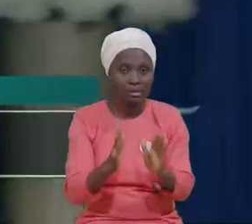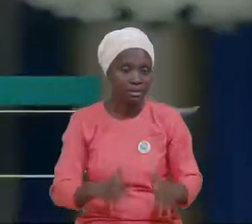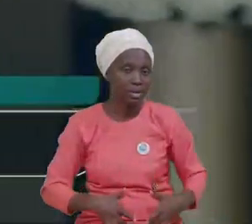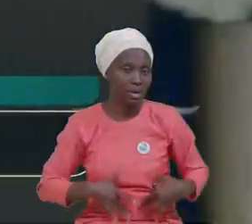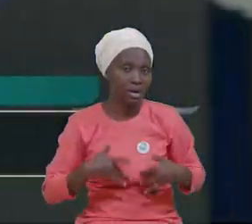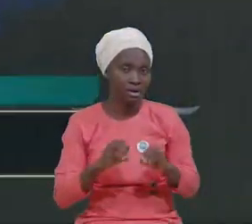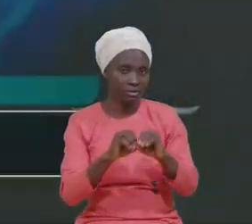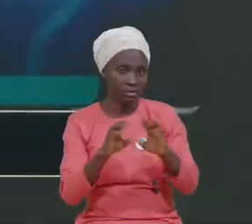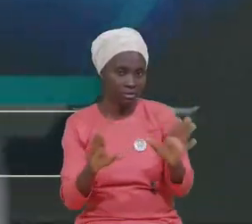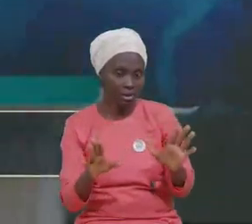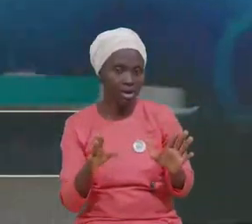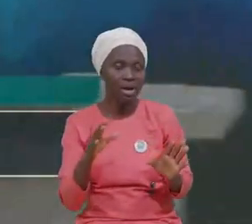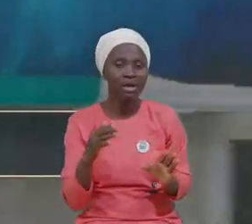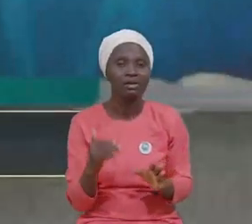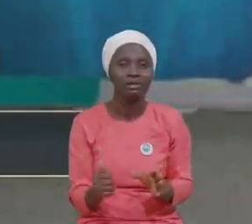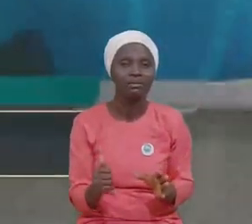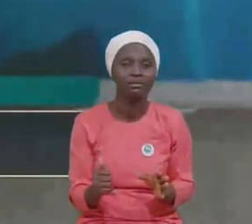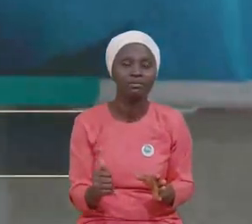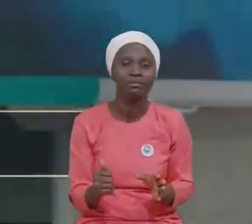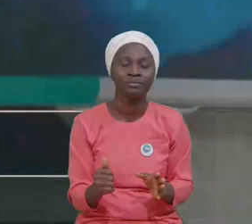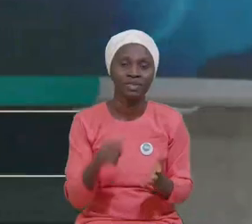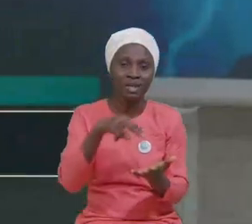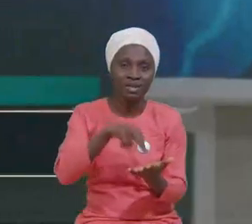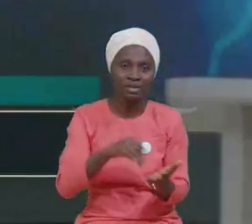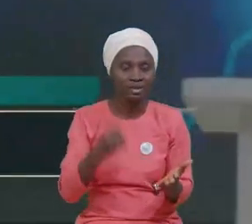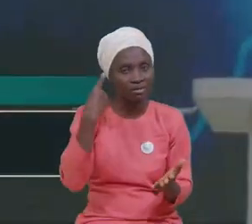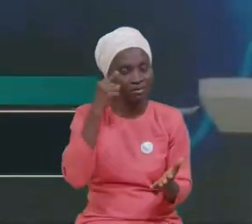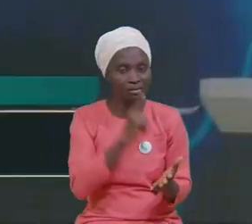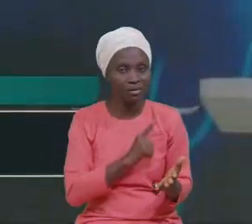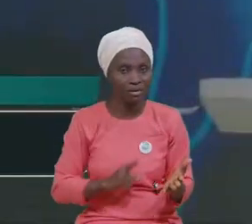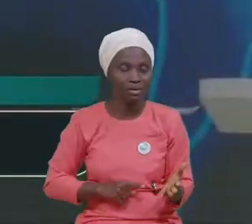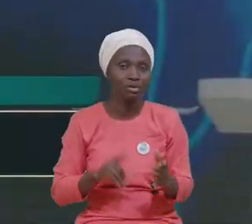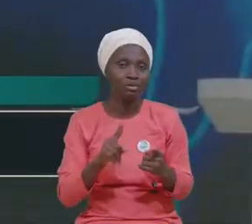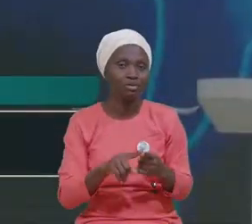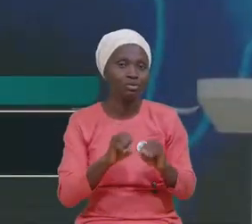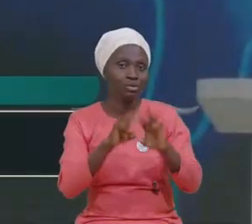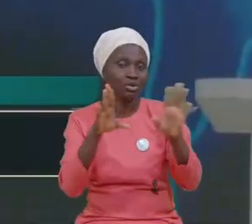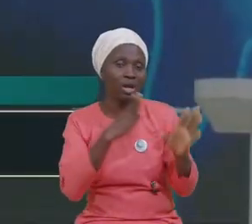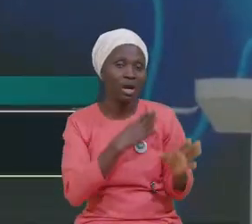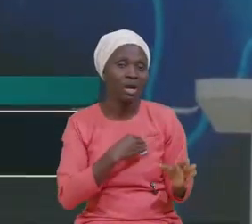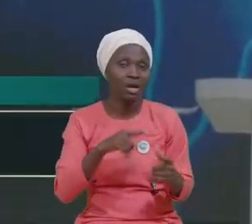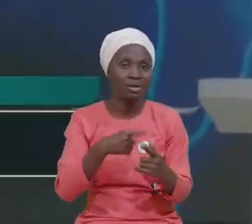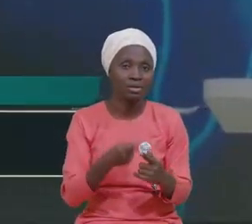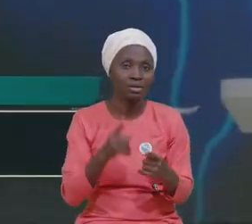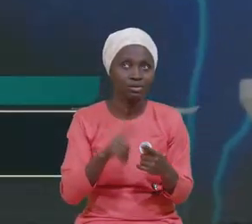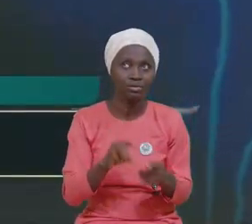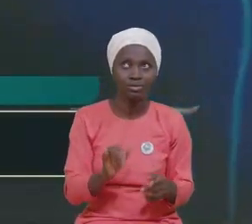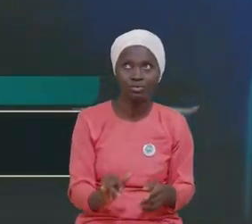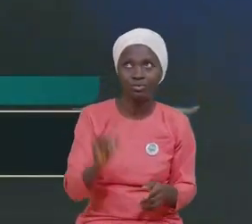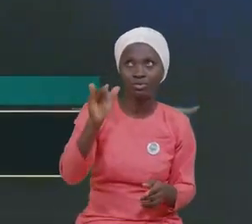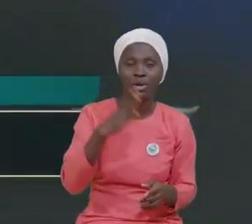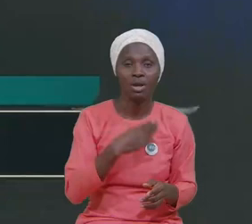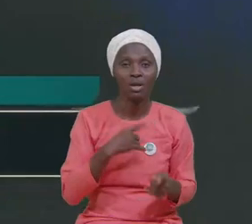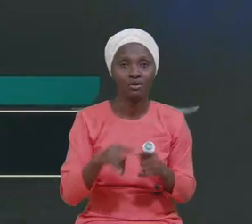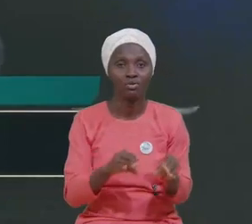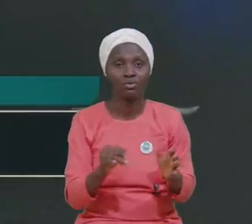brillons. Un représentant du Seigneur pour briller. Et nous devons prendre l'envol